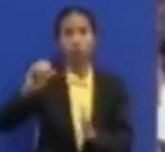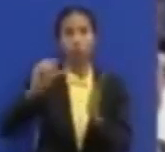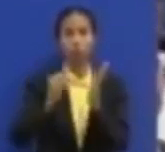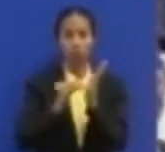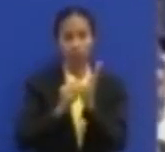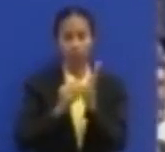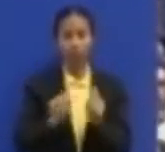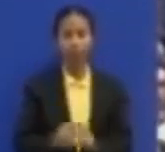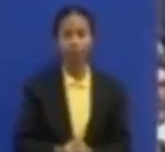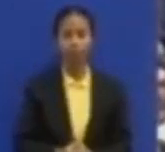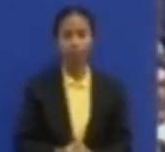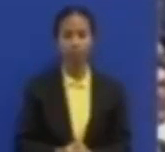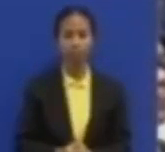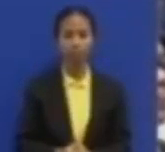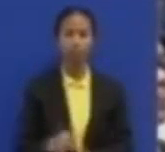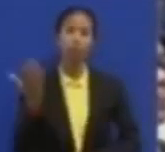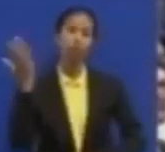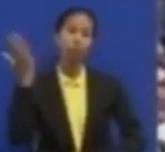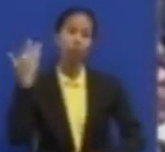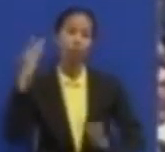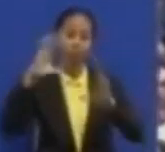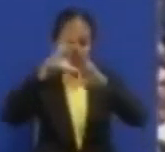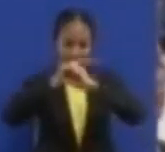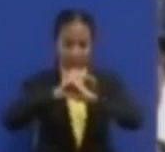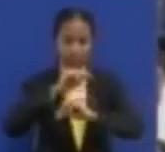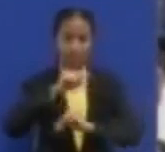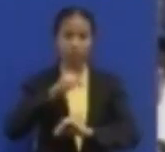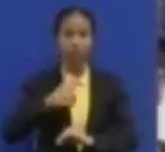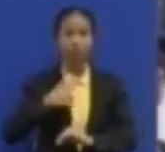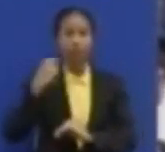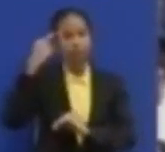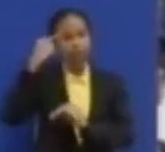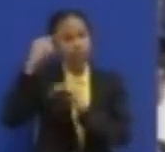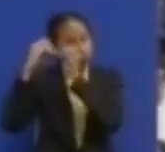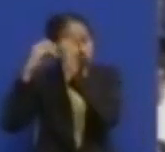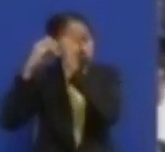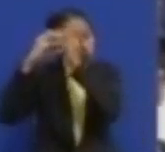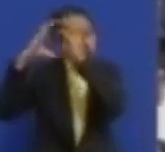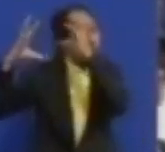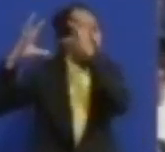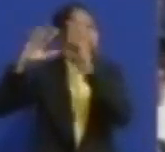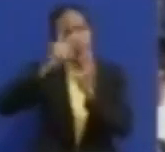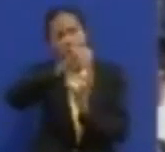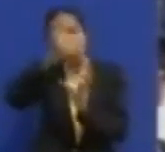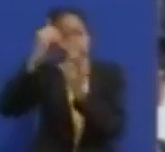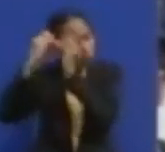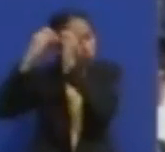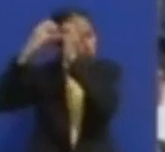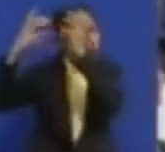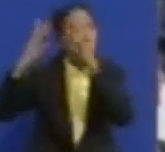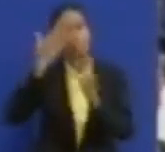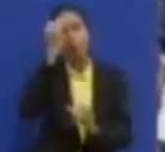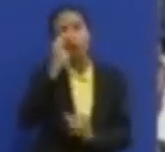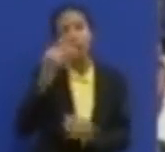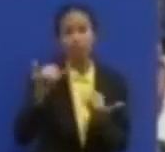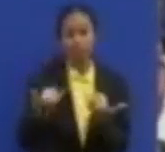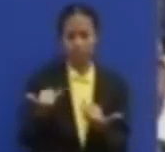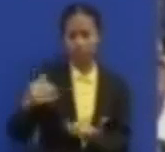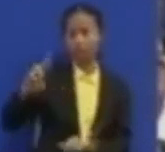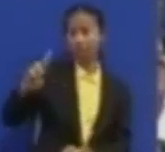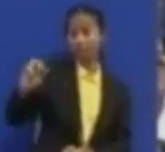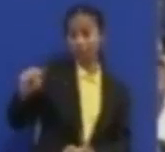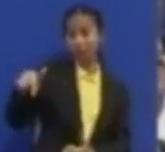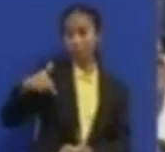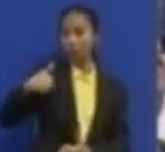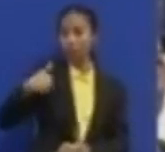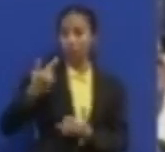ครับเมื่อคืนนี้พยายามจะฝันดีนะครับว่าจะเห็นสภาของเมืองไทยเนี่ยมันก้าวไปข้างหน้าได้เสียทีคือผมไม่รู้หรอกครับว่า